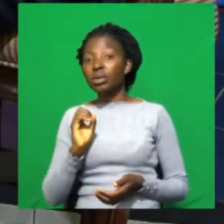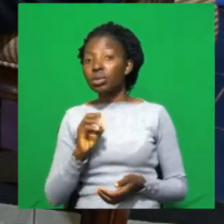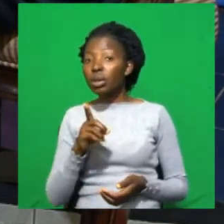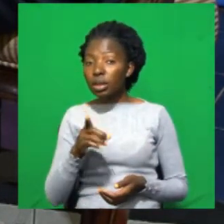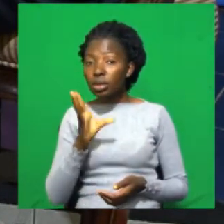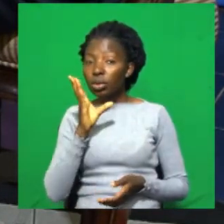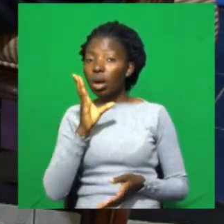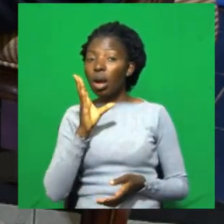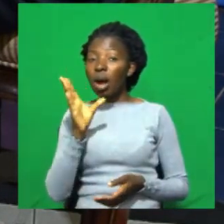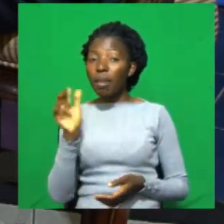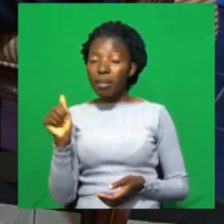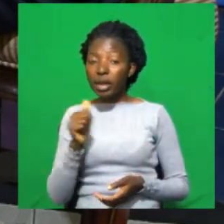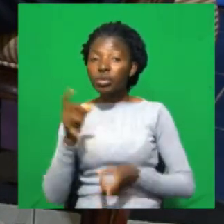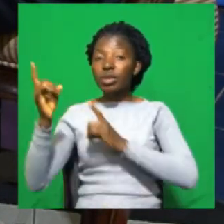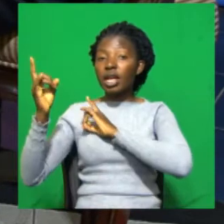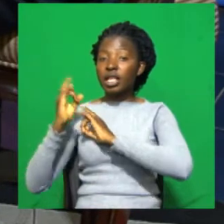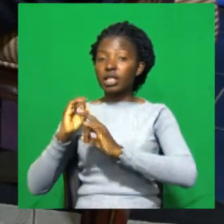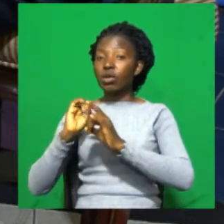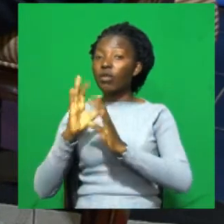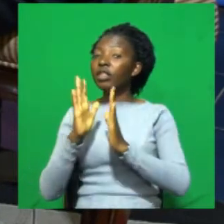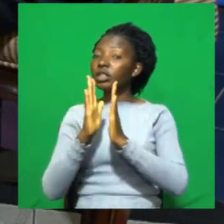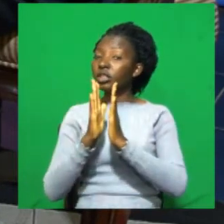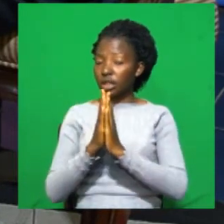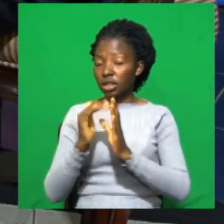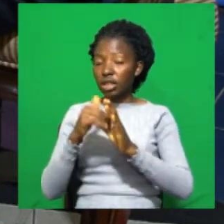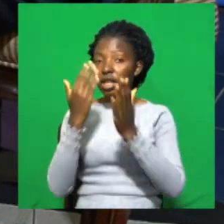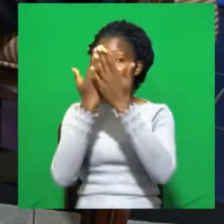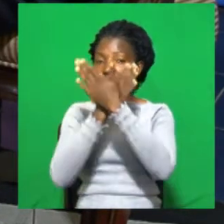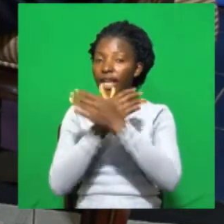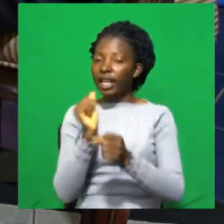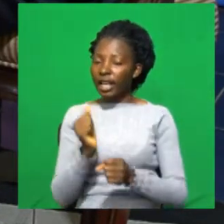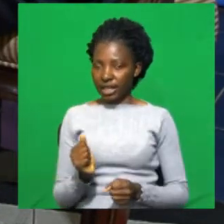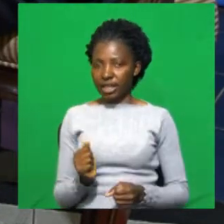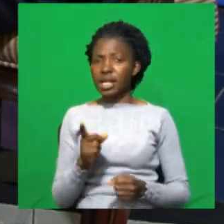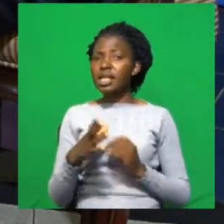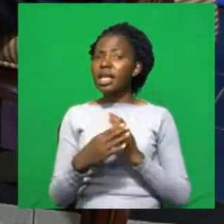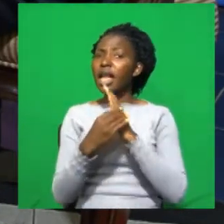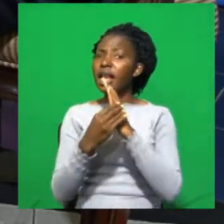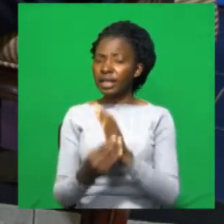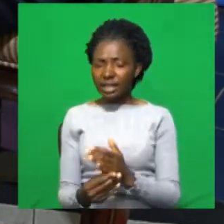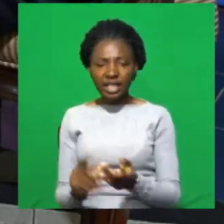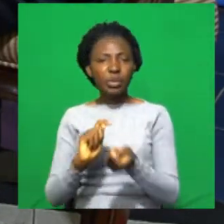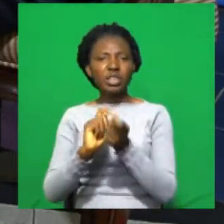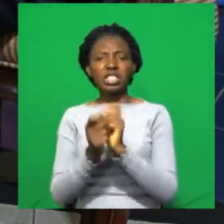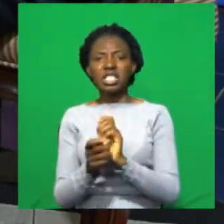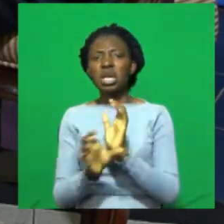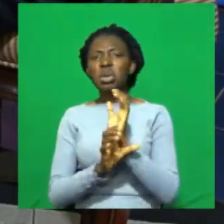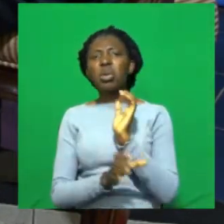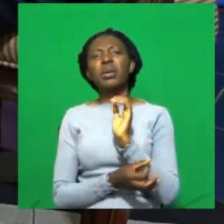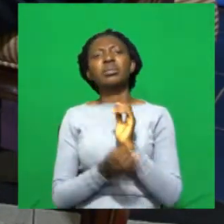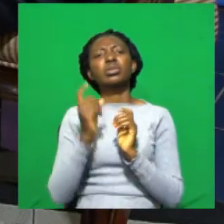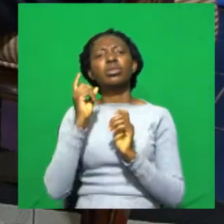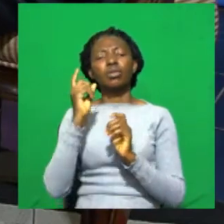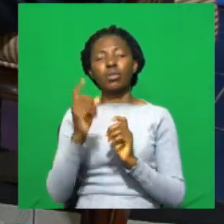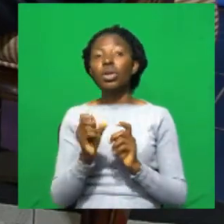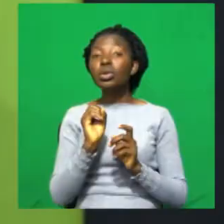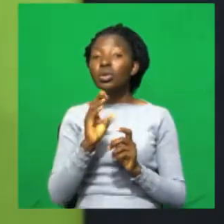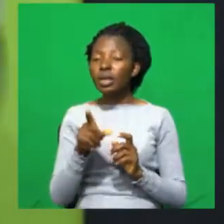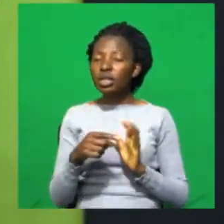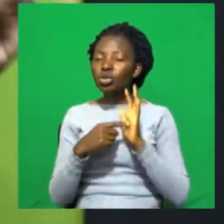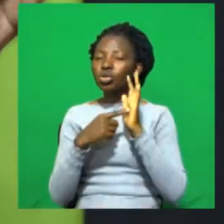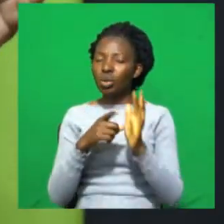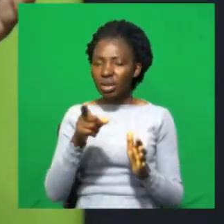kunhoroondo yechechi nguva yeMark Ages, kuti utungamiri hwacho ndo hwaitungamira pakuchinjwa kwemitemo yaMwari. Saka